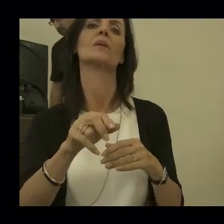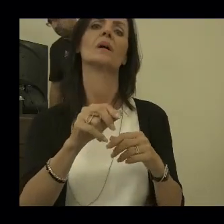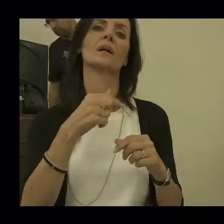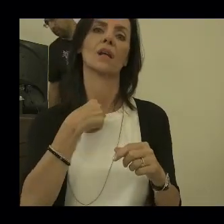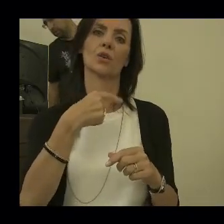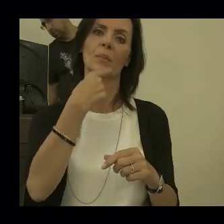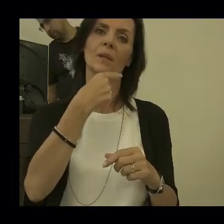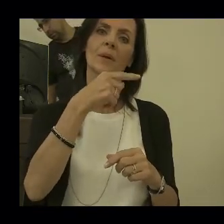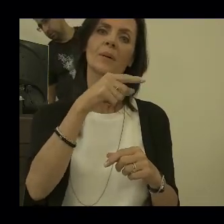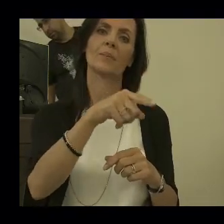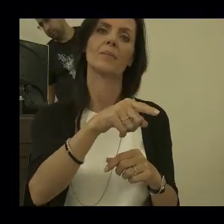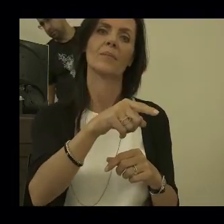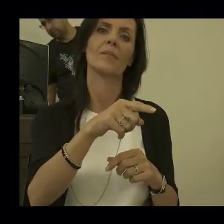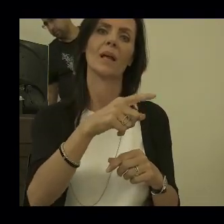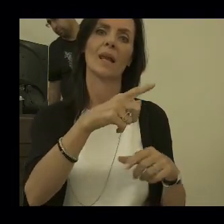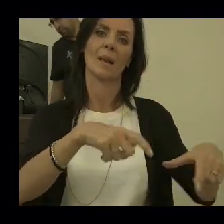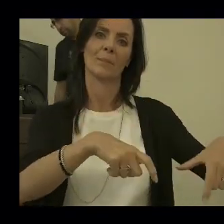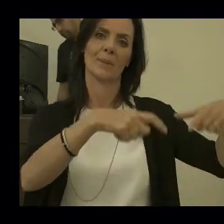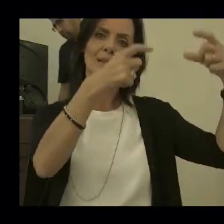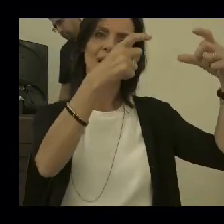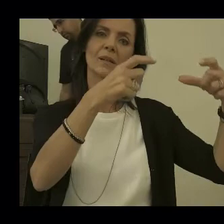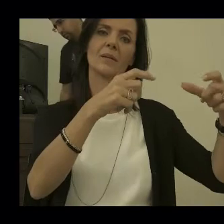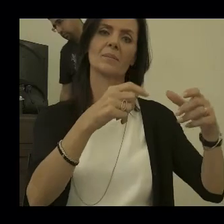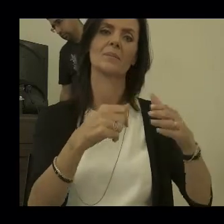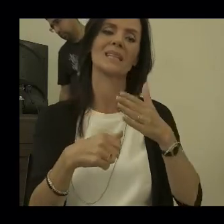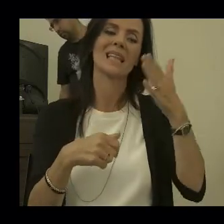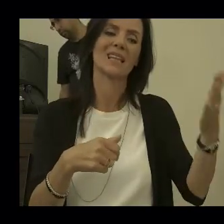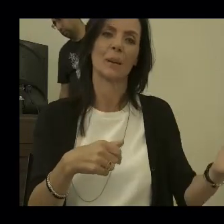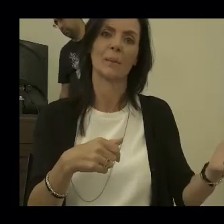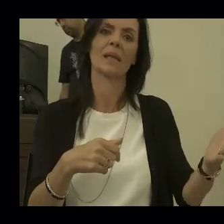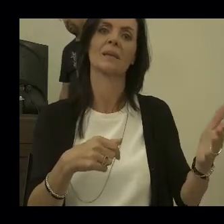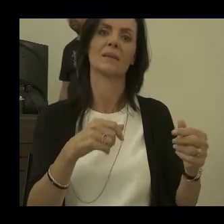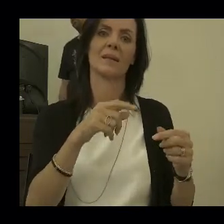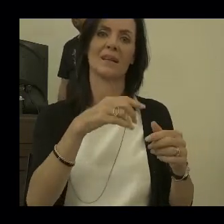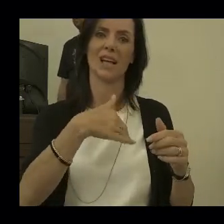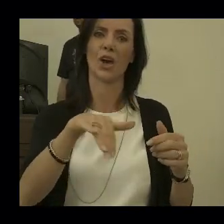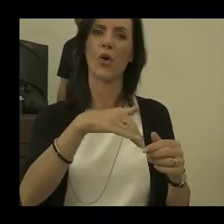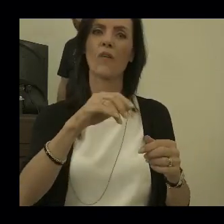למדרגות אנחנו מדברים על הבניין, על הפרויקט המדובר לוטוס 4.